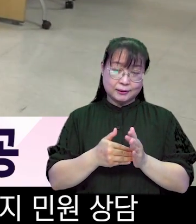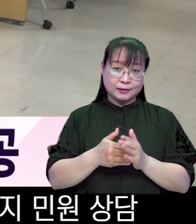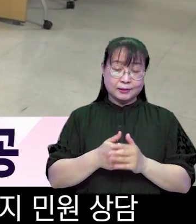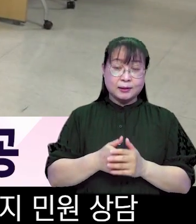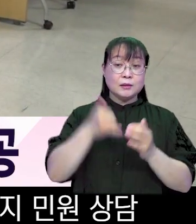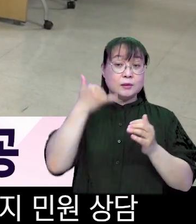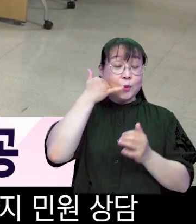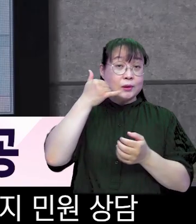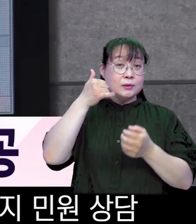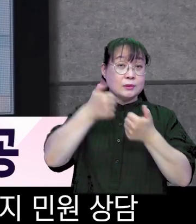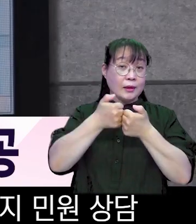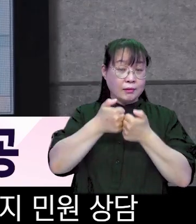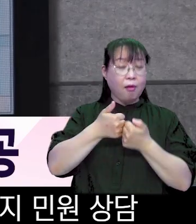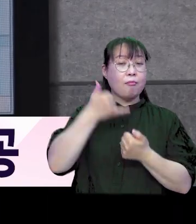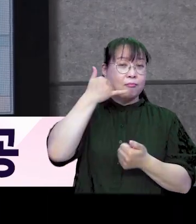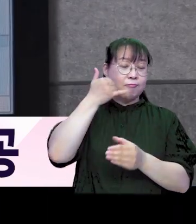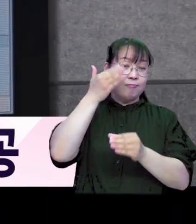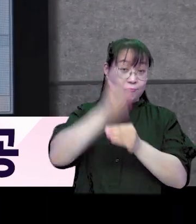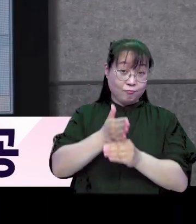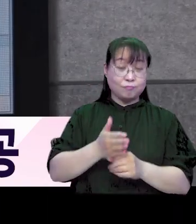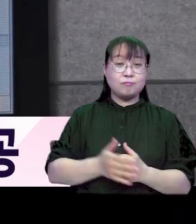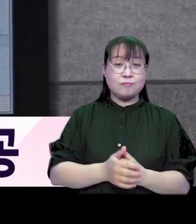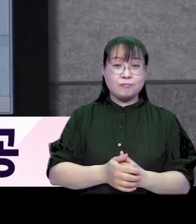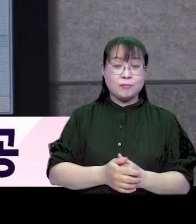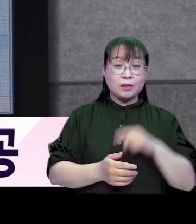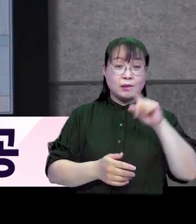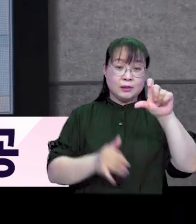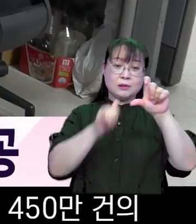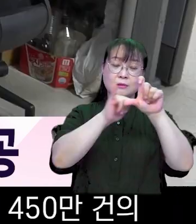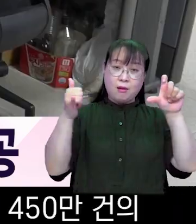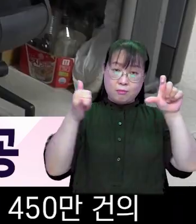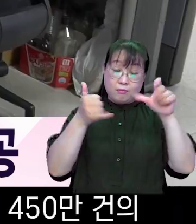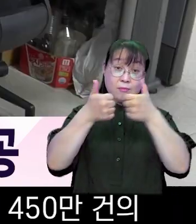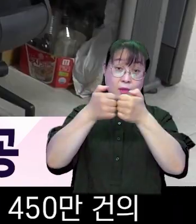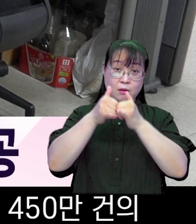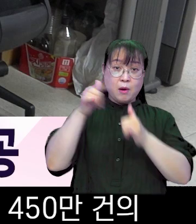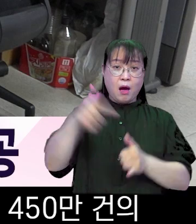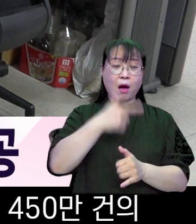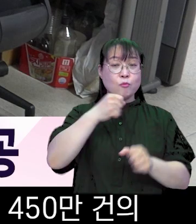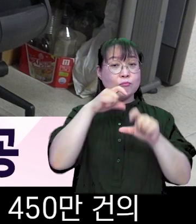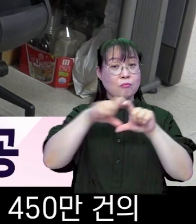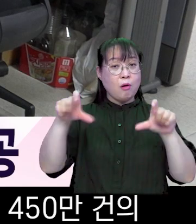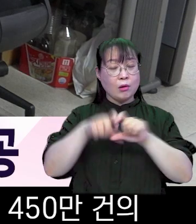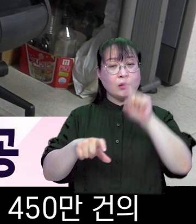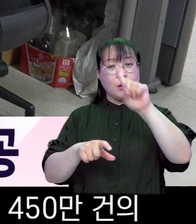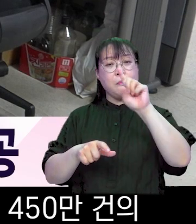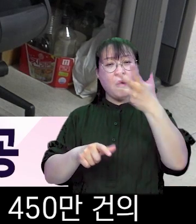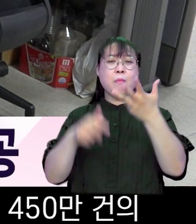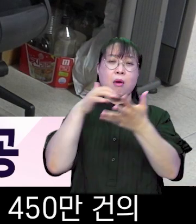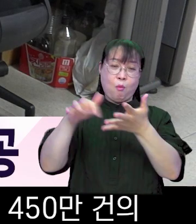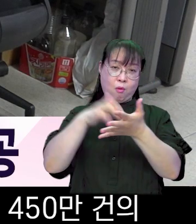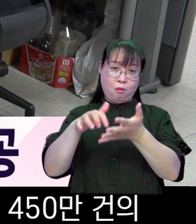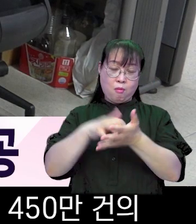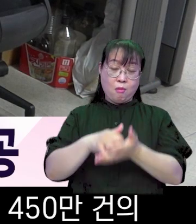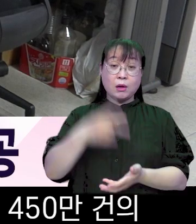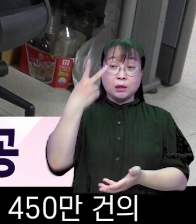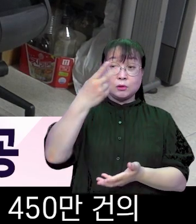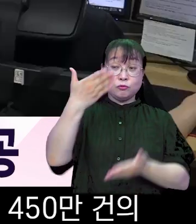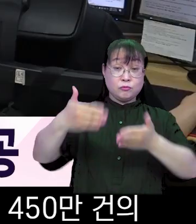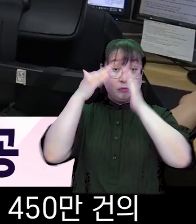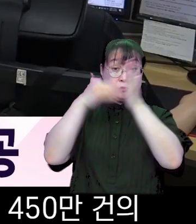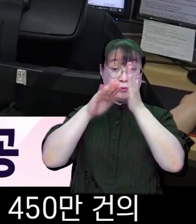6시 30분까지 민원 상담 전화를 운영하는데요. 15명의 상담사가 현재 하루 평균